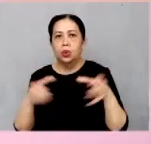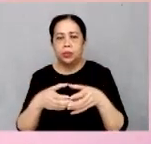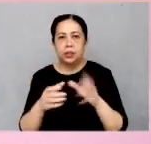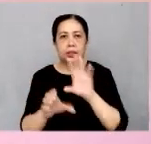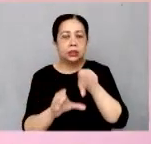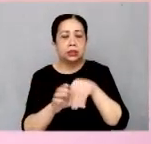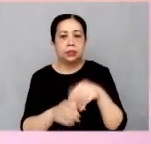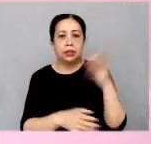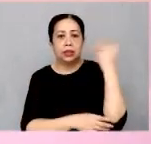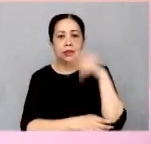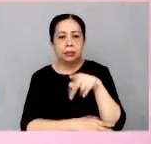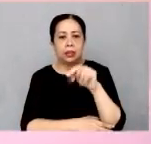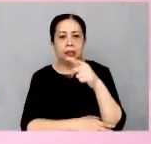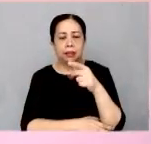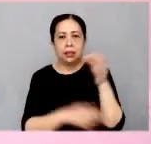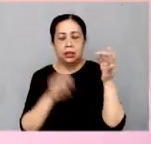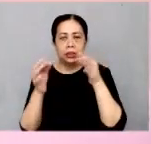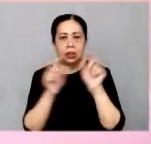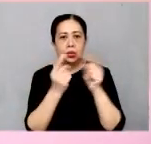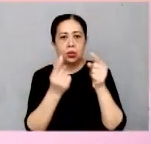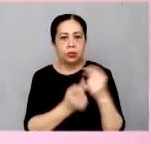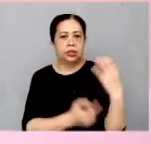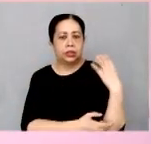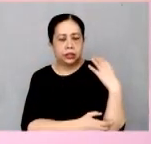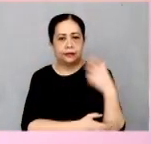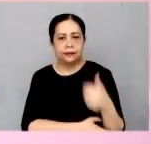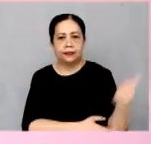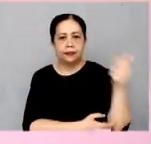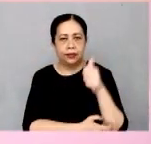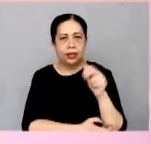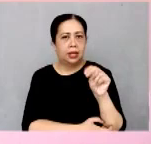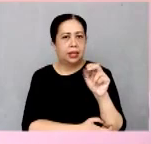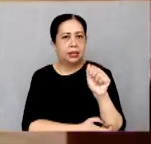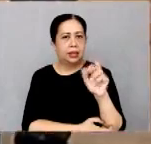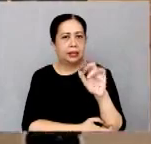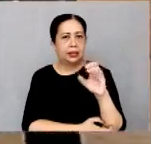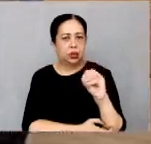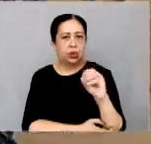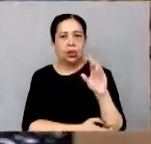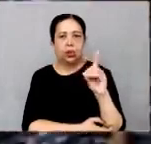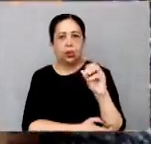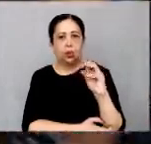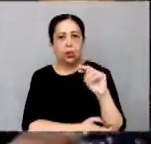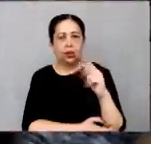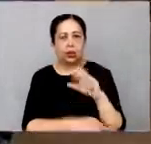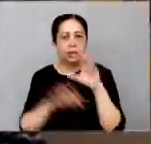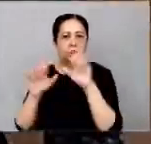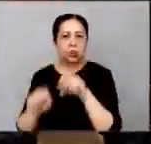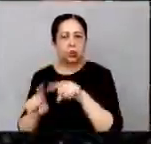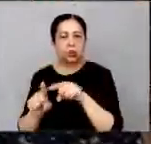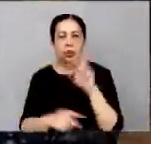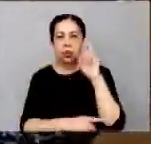si dating PNP Drug Enforcement Group Chief Police Brigadier General Narciso Domingo at ang inarestong si Master Sergeant Rodolfo